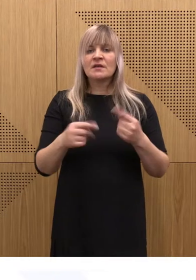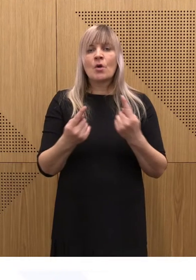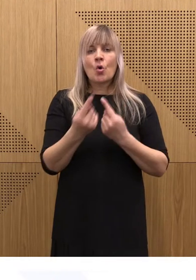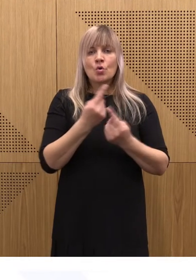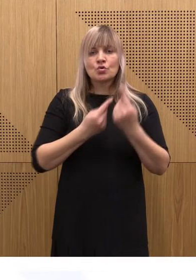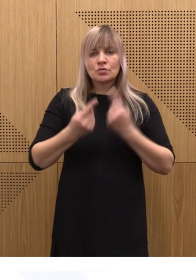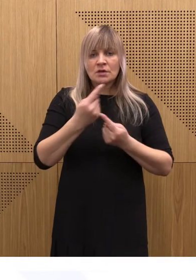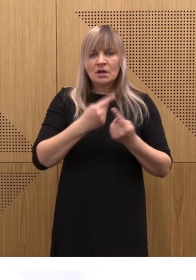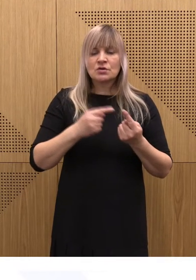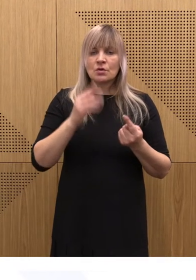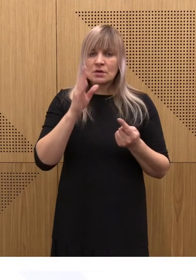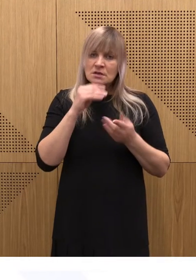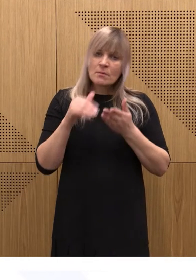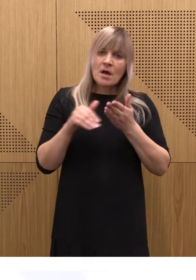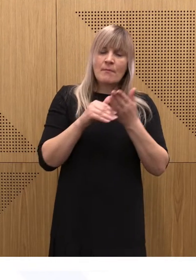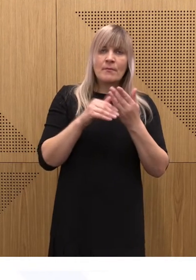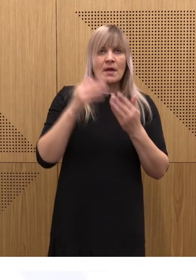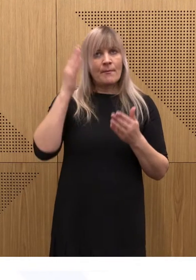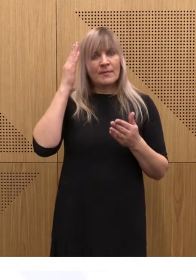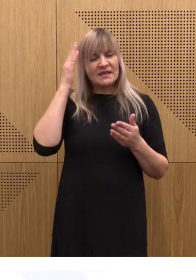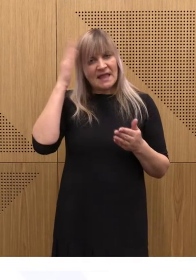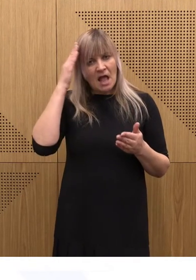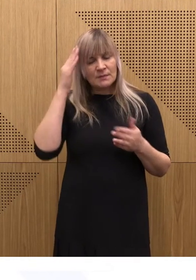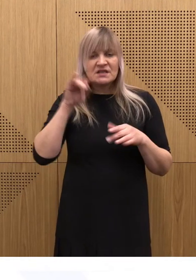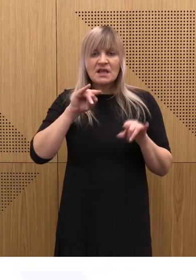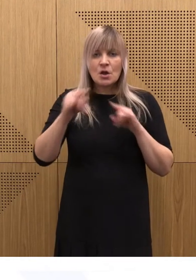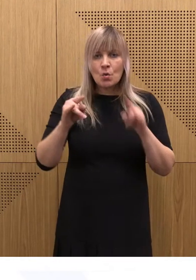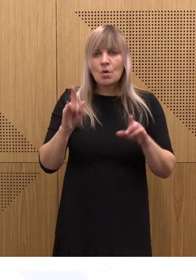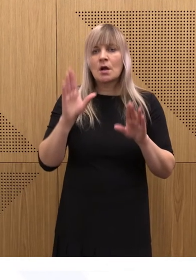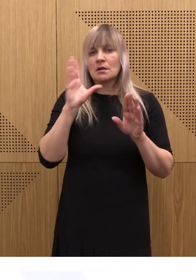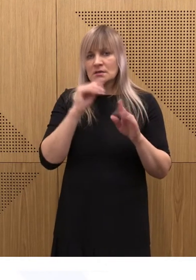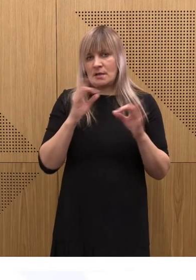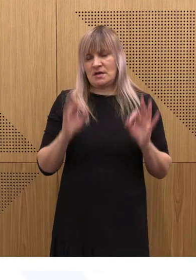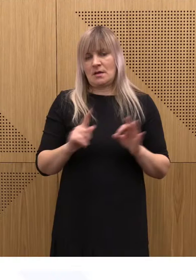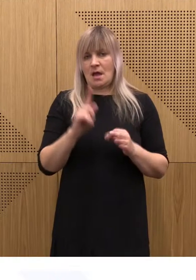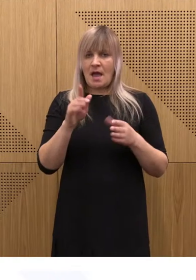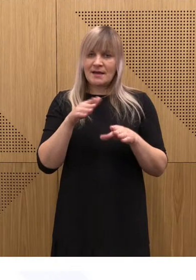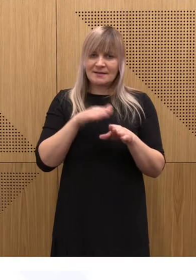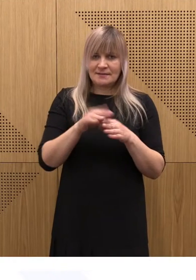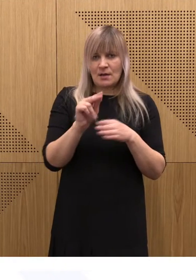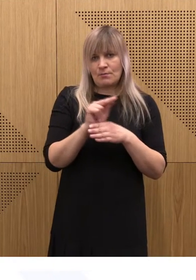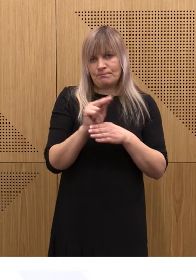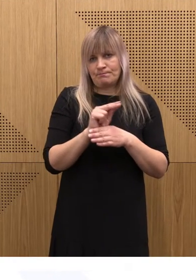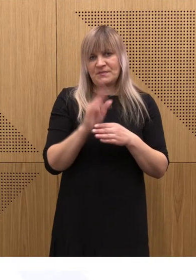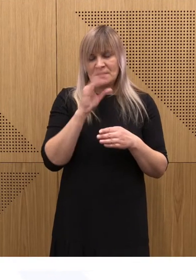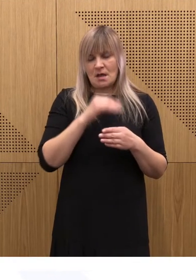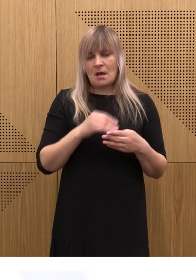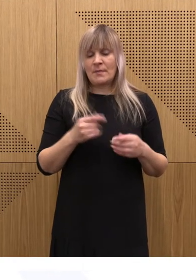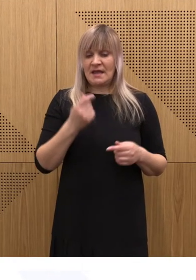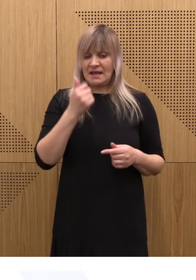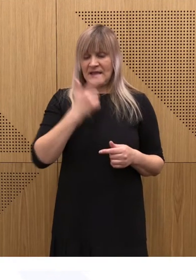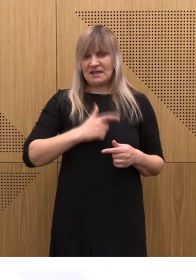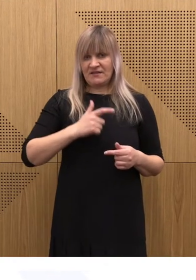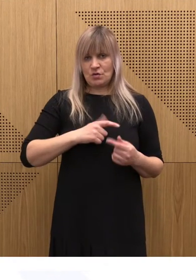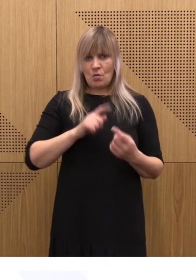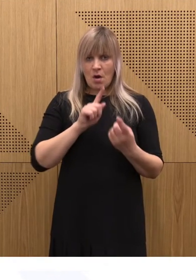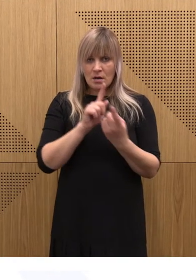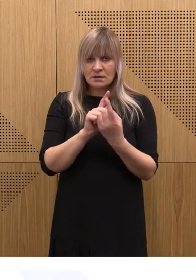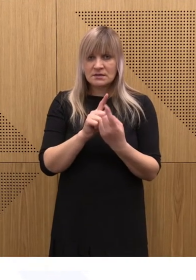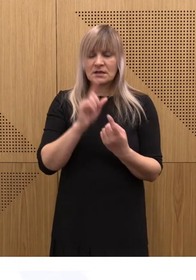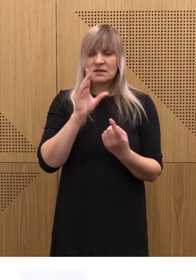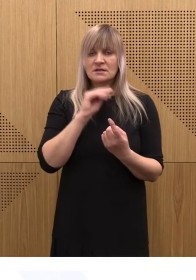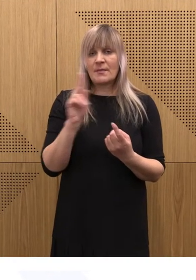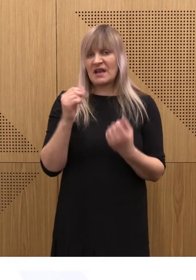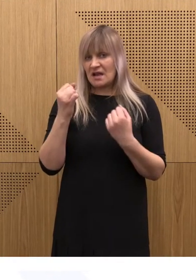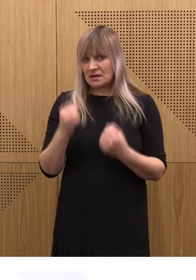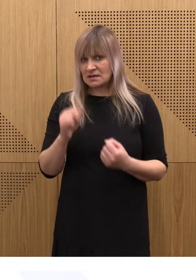õpitulemuste parandamiseks, ehk on tekkinud lüngad ja praegu on siis paras aeg tegelikult neid täita individuaalselt nende õpilastega, kellel on